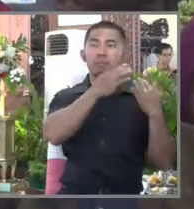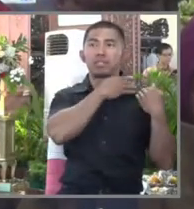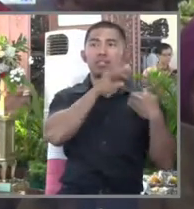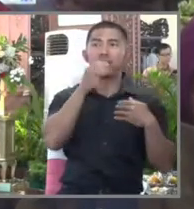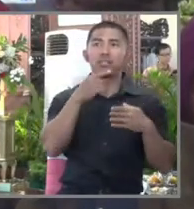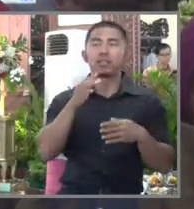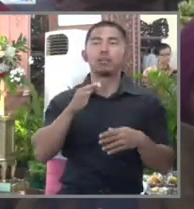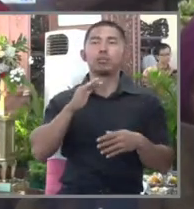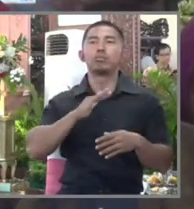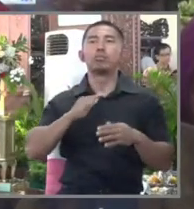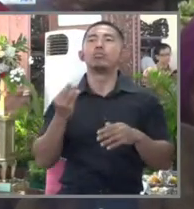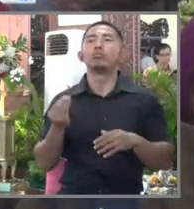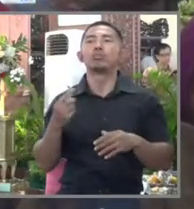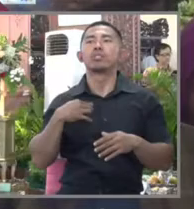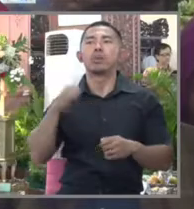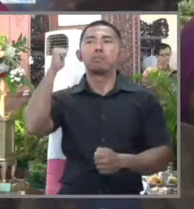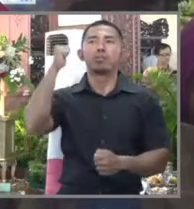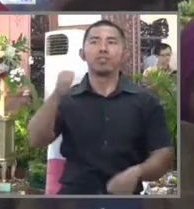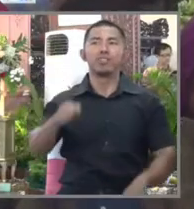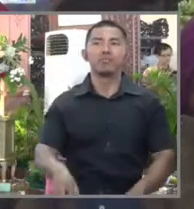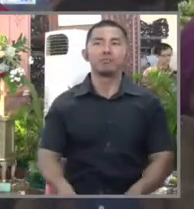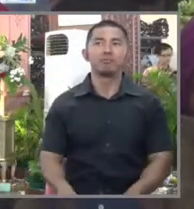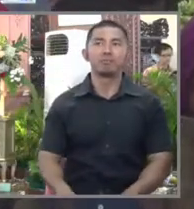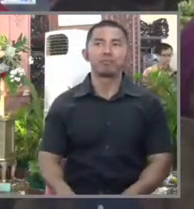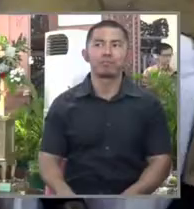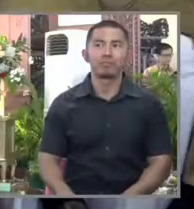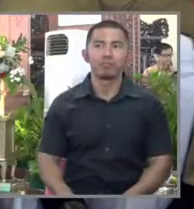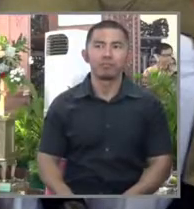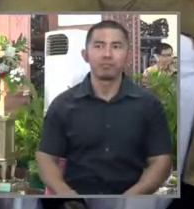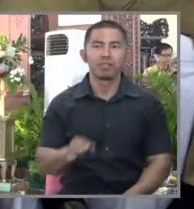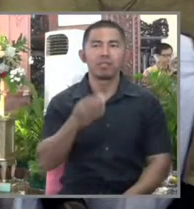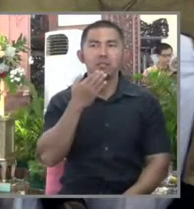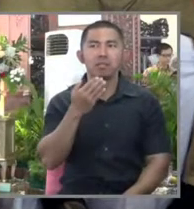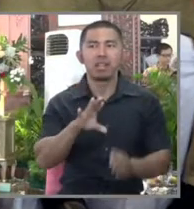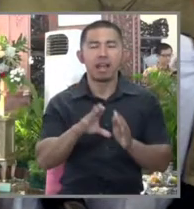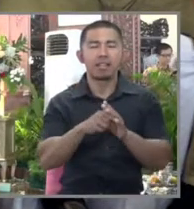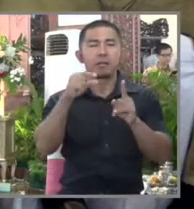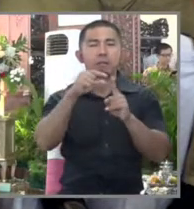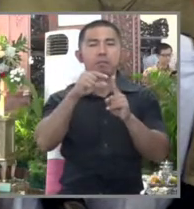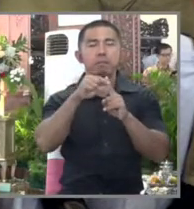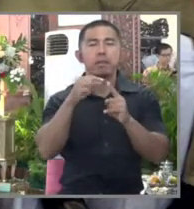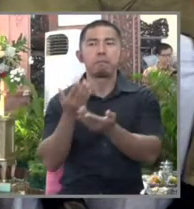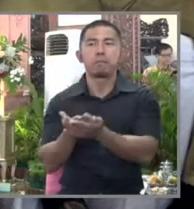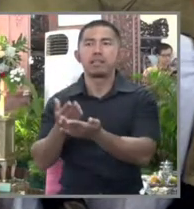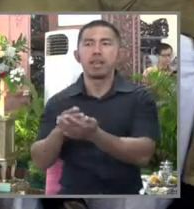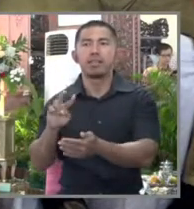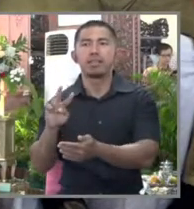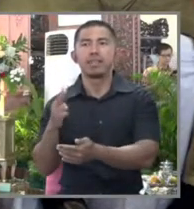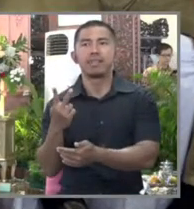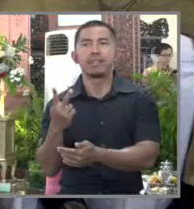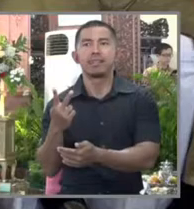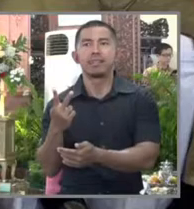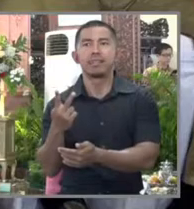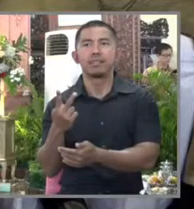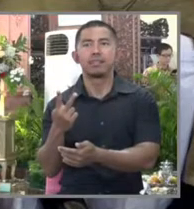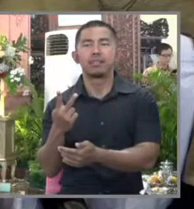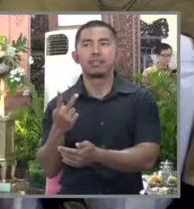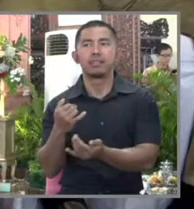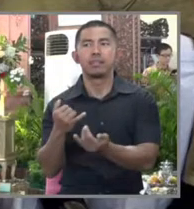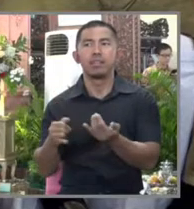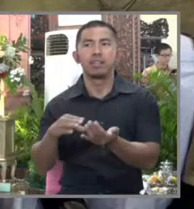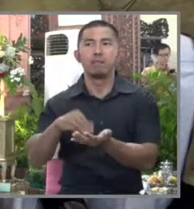wis nunggu. Kowe iki jawabe ya wakil ya rumah sammu iki, ya. Nanti PP-nya kita minta untuk dirubah, Mas. Itu dari forum anak